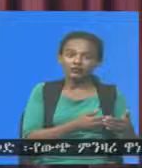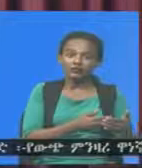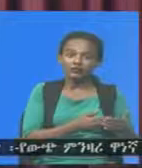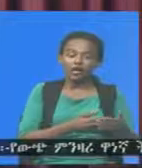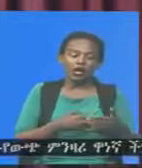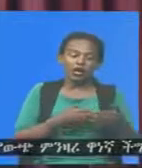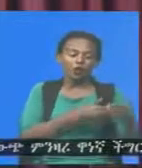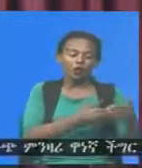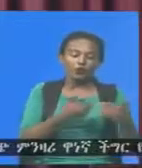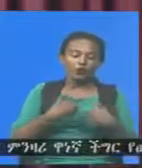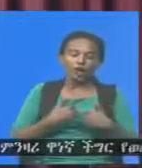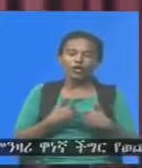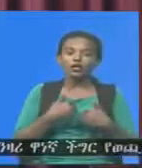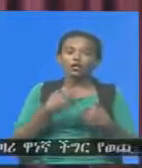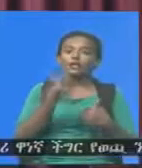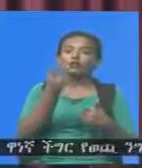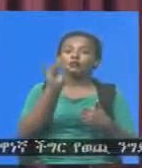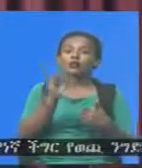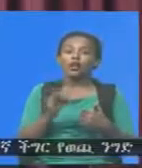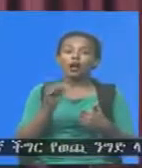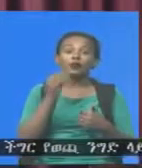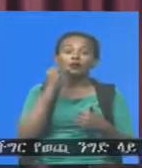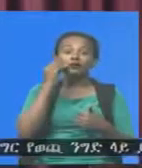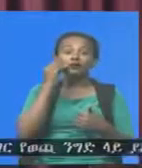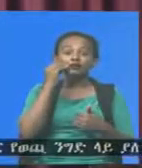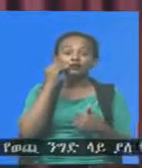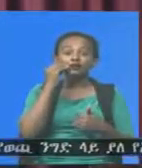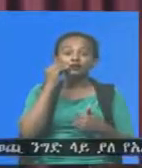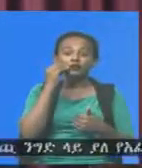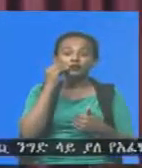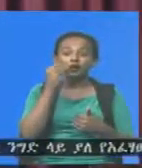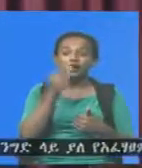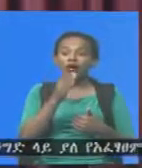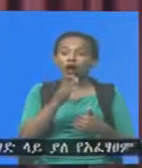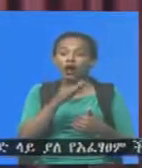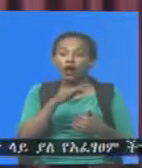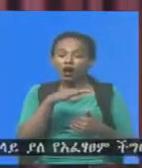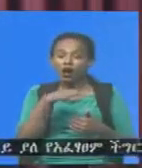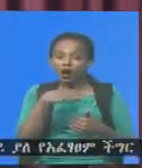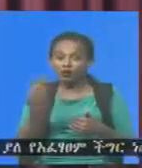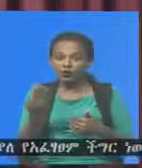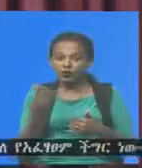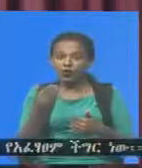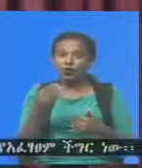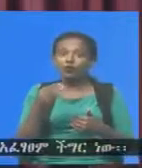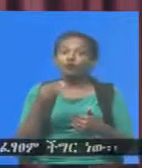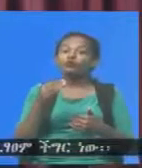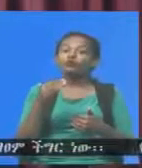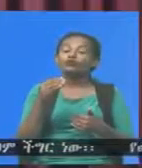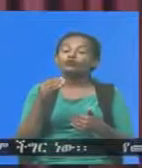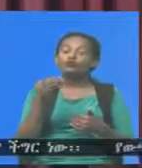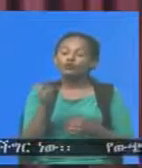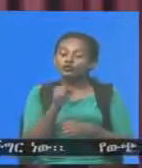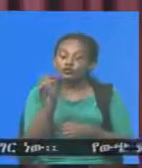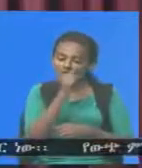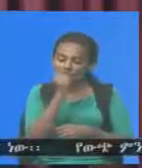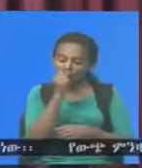ከጎኑ ያለ ቪላ ቤት አርዶ ሙዚቃ ቢያስጨው ሙዚቃ ቀንስልኝ እንደማይለው